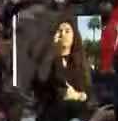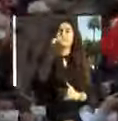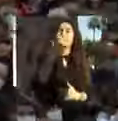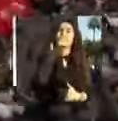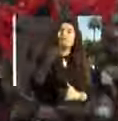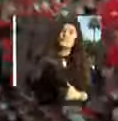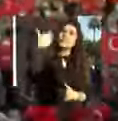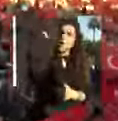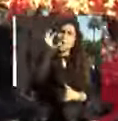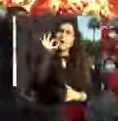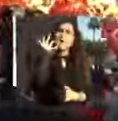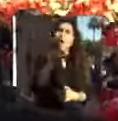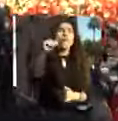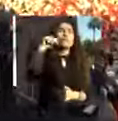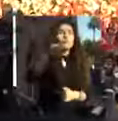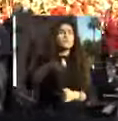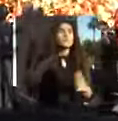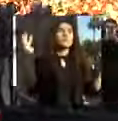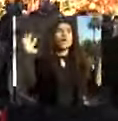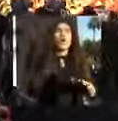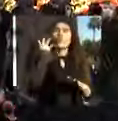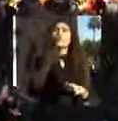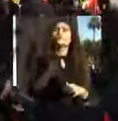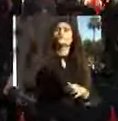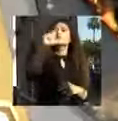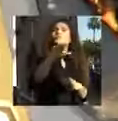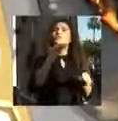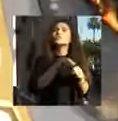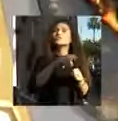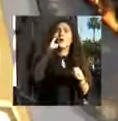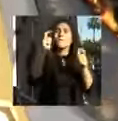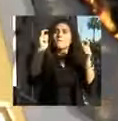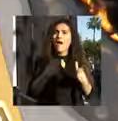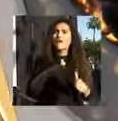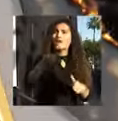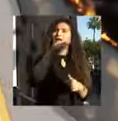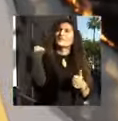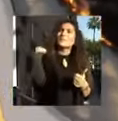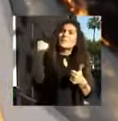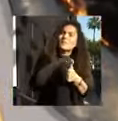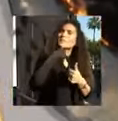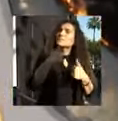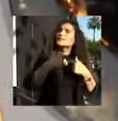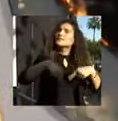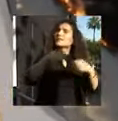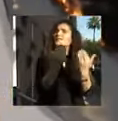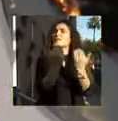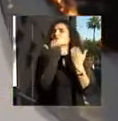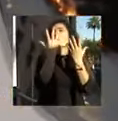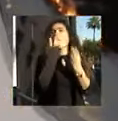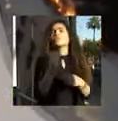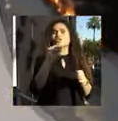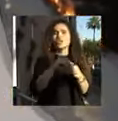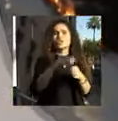2,5 yıl sonra bugün burada Cumhuriyet Meydanı'nda bir kez daha bizlere destek olduğunuz